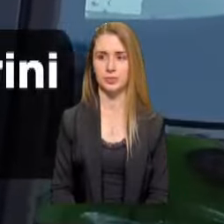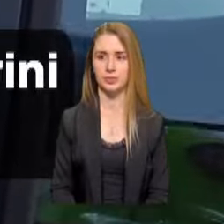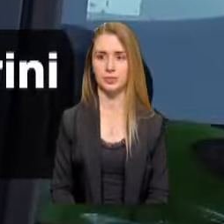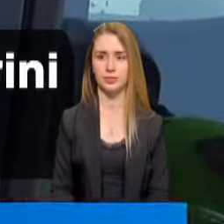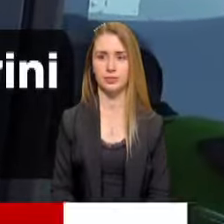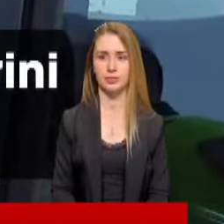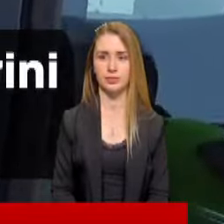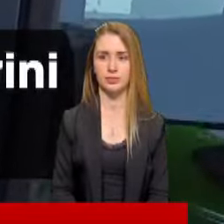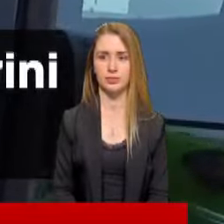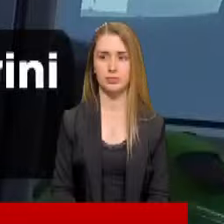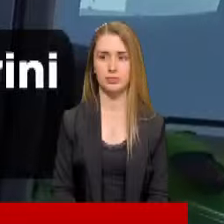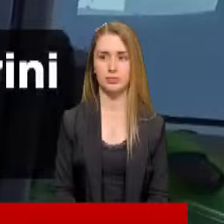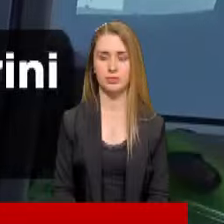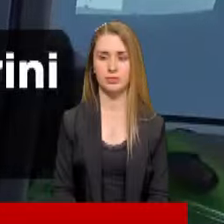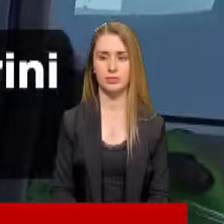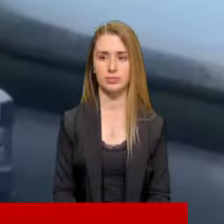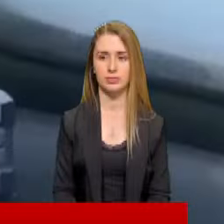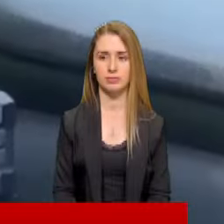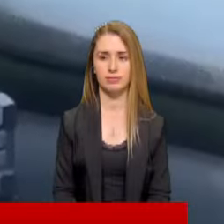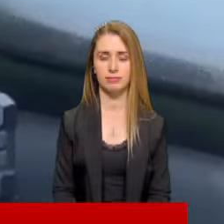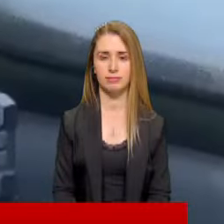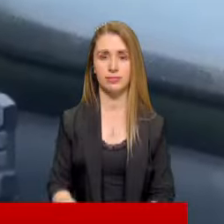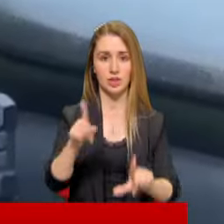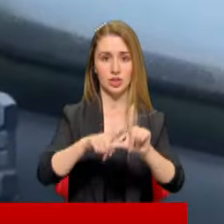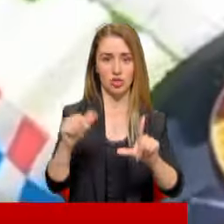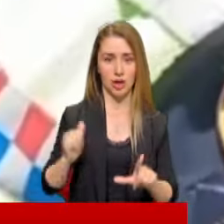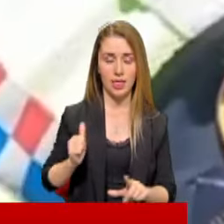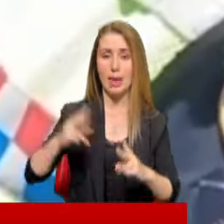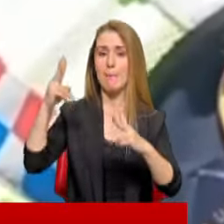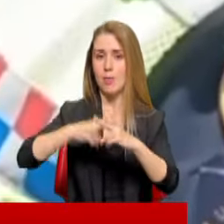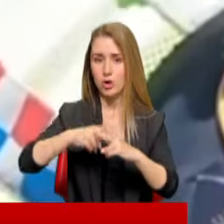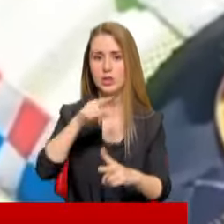Bu emniyet kemeri ne kadar takmak önemli olduğunu görüyoruz. Hem jandarma hem de polis